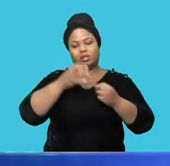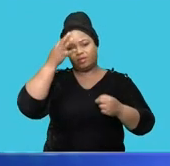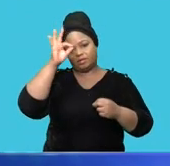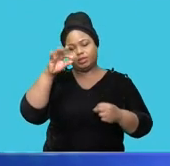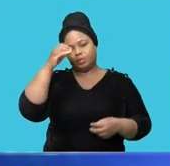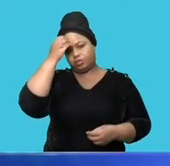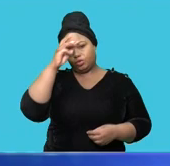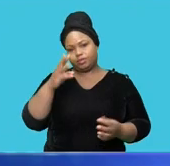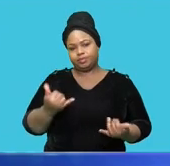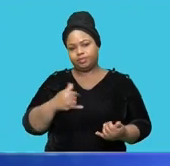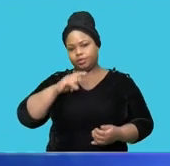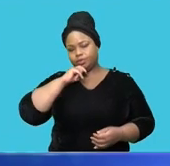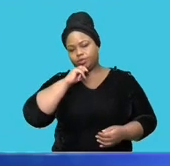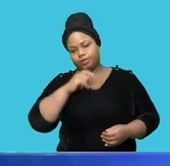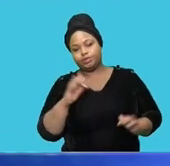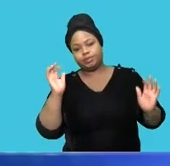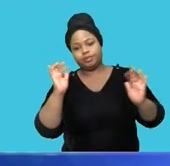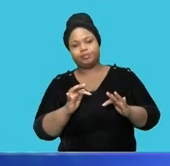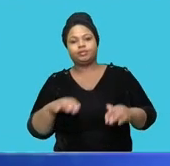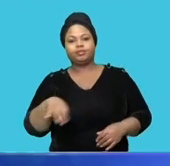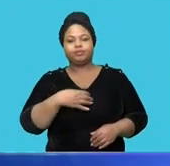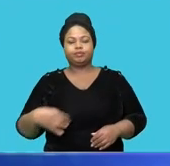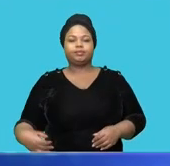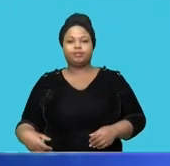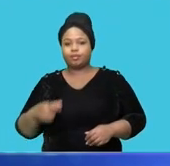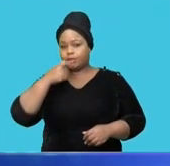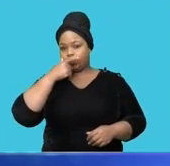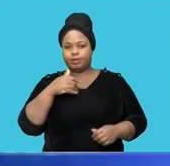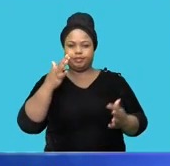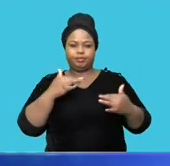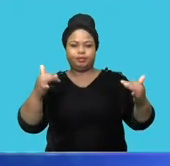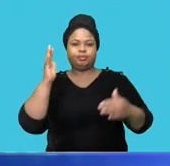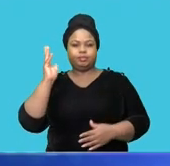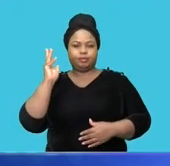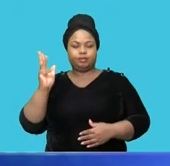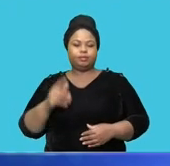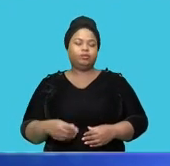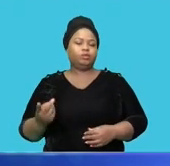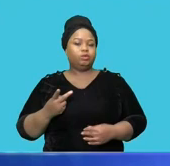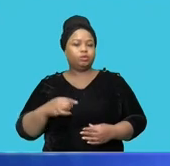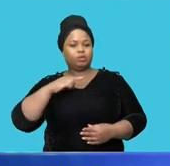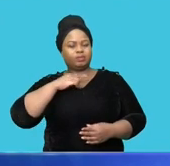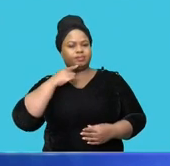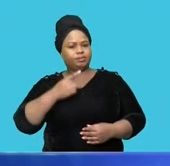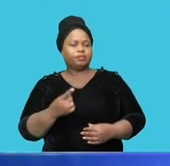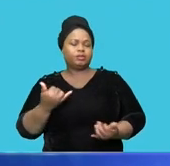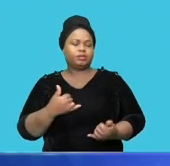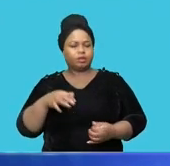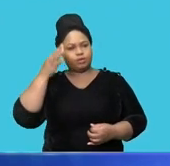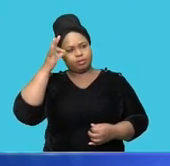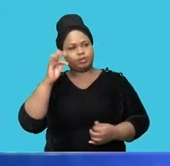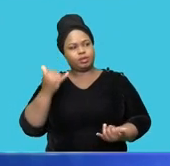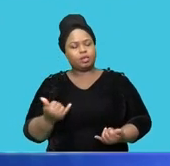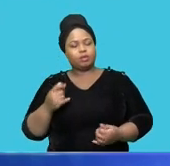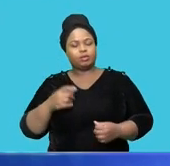ePitoli ekuqaleni kwanamhlanje. Kulo msitho umongameli Ramaphosa wenze intetho yakhe ephambili apho adize khona ukuba urhulumente wenze